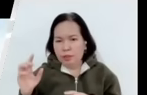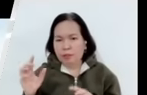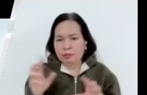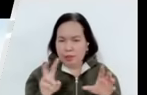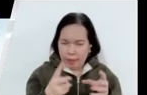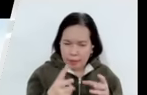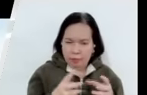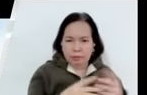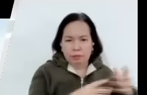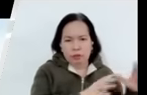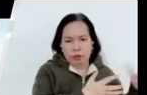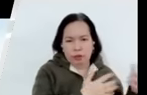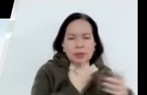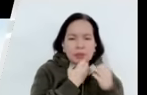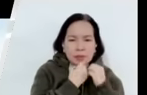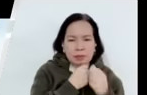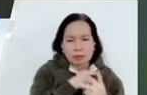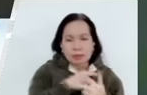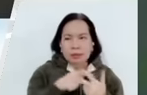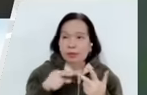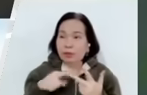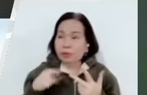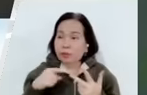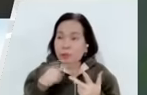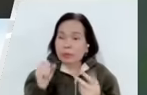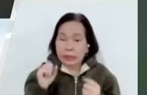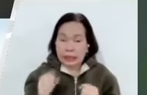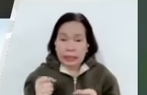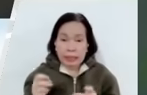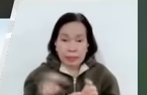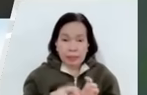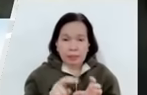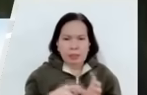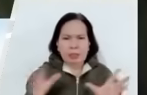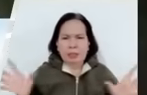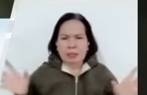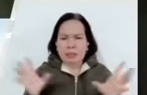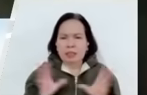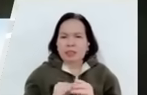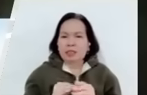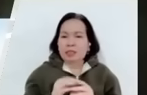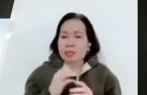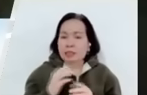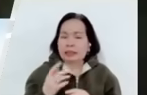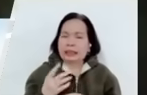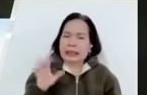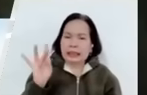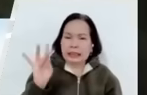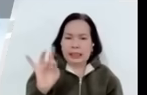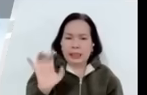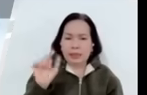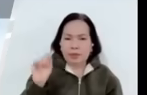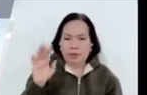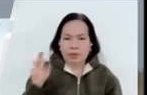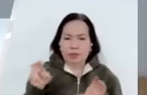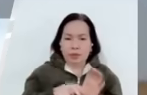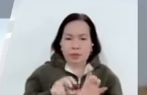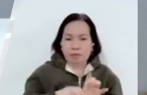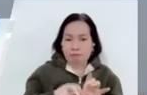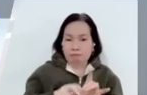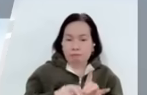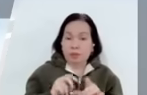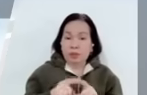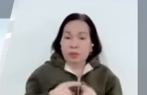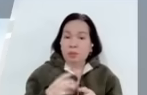economy configuration ng Airbus, maaaring magsakay ito ng mahigit 815 pasahero. Mas lalo siguro magta-take off ang interest ni Lance kung makita niya